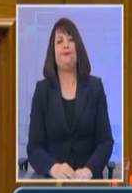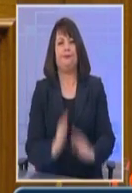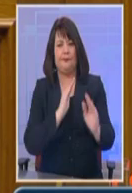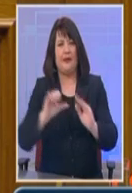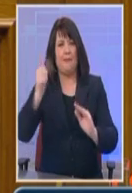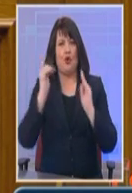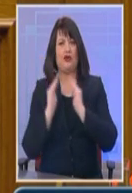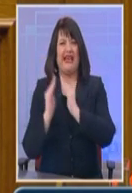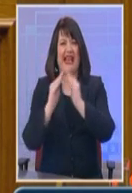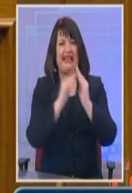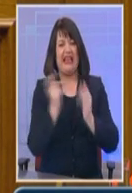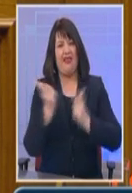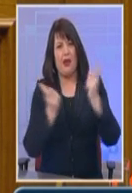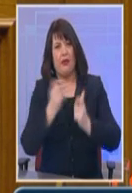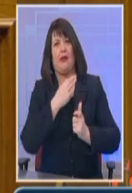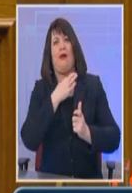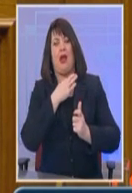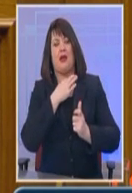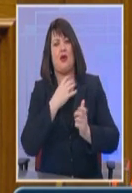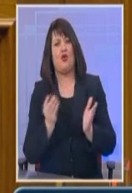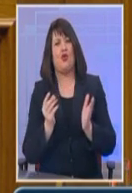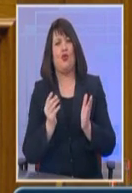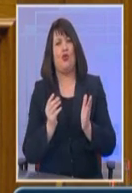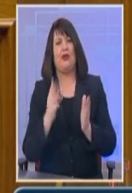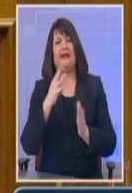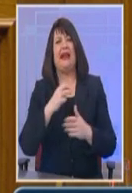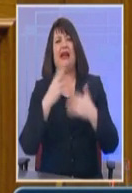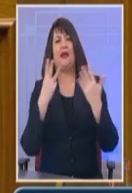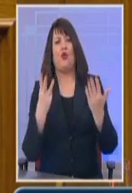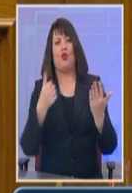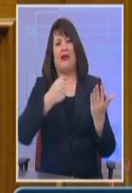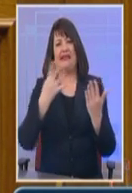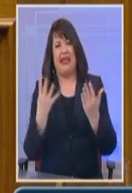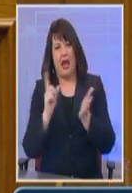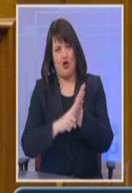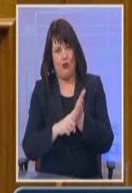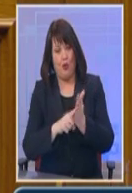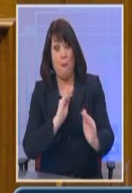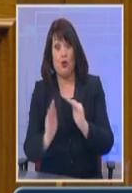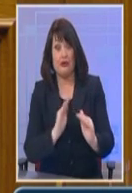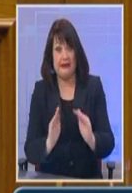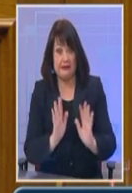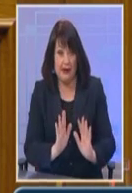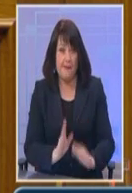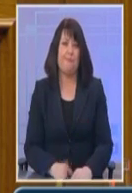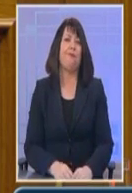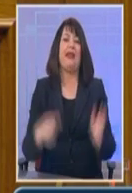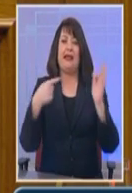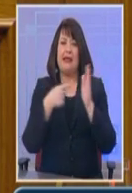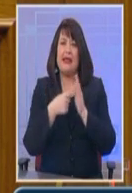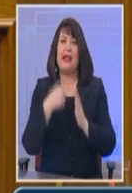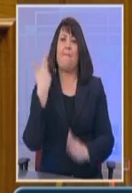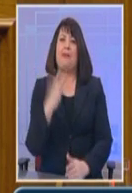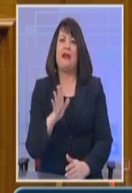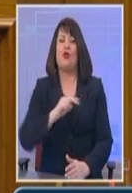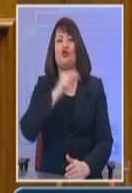πρώτης κατοικίας για τους δανειαλήπτες που έχουν ενταχθεί στον 3869 και την επαναφορά στα 1.500